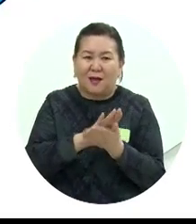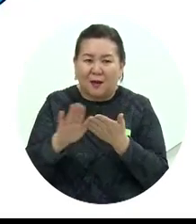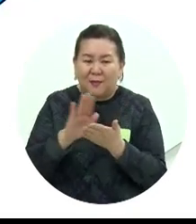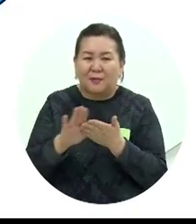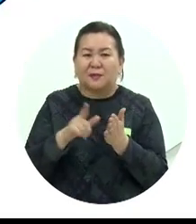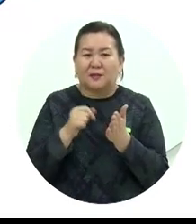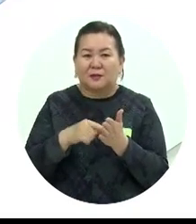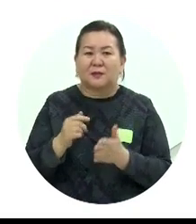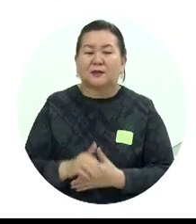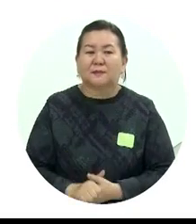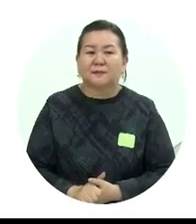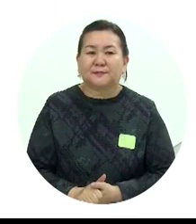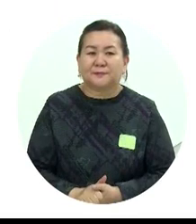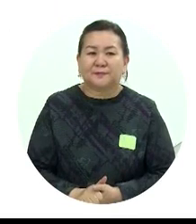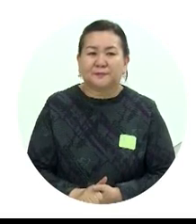юм.